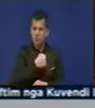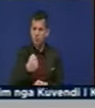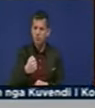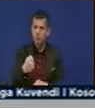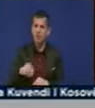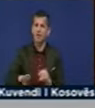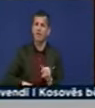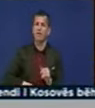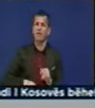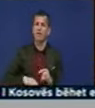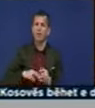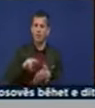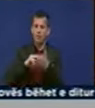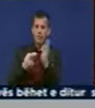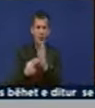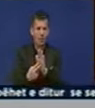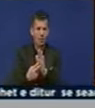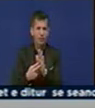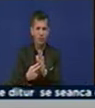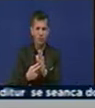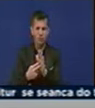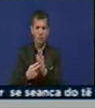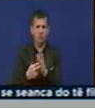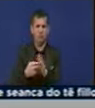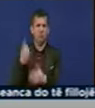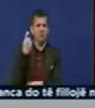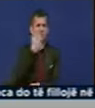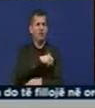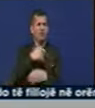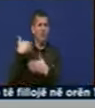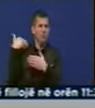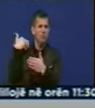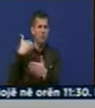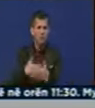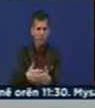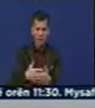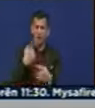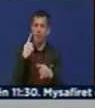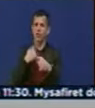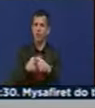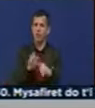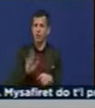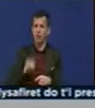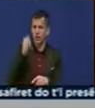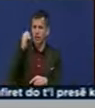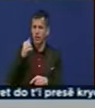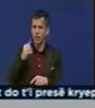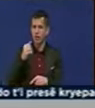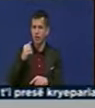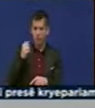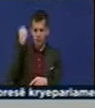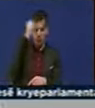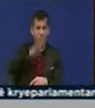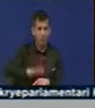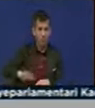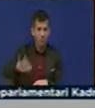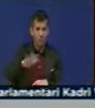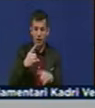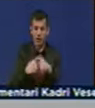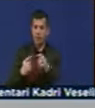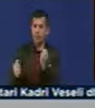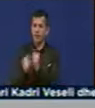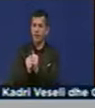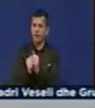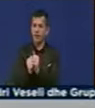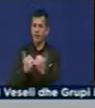dhe politikaneve ndër shekuj, si në planin kombëtar ashtu edhe në atë ndërkombëtar, kështu të bashkuara sikur që